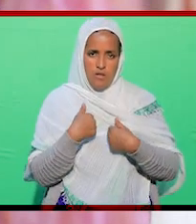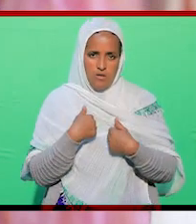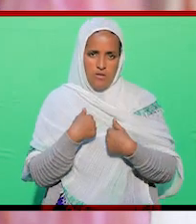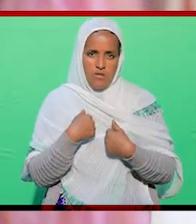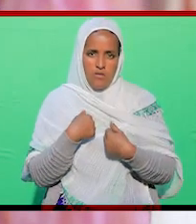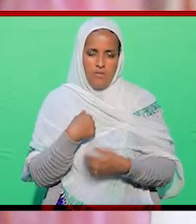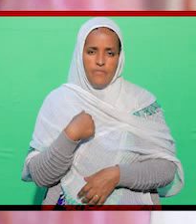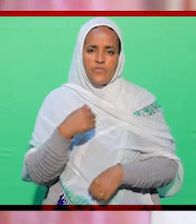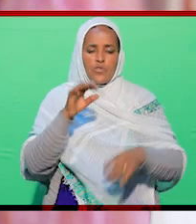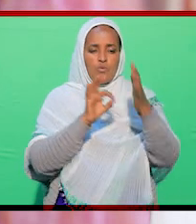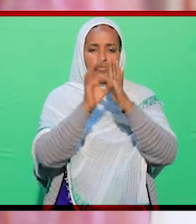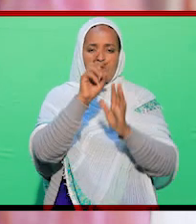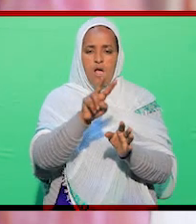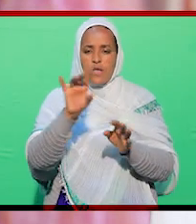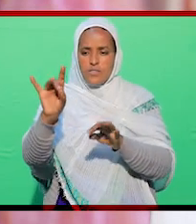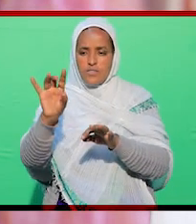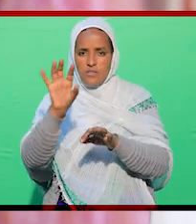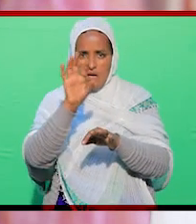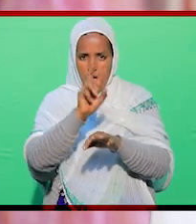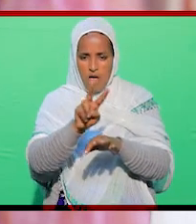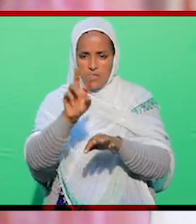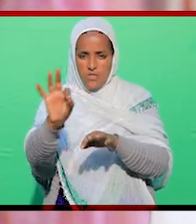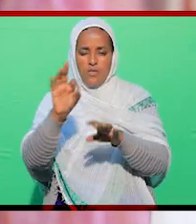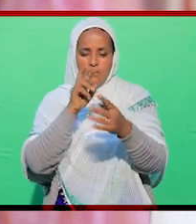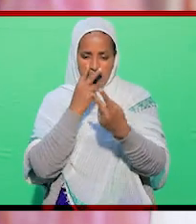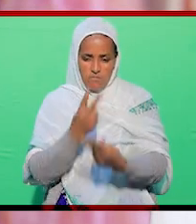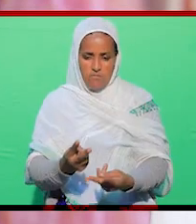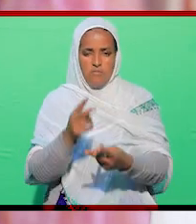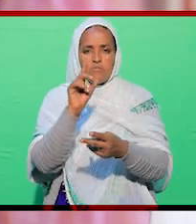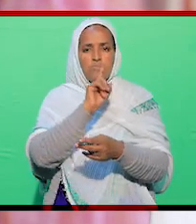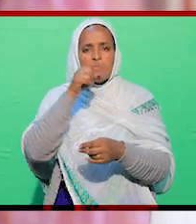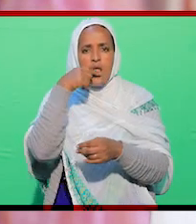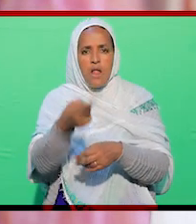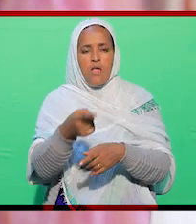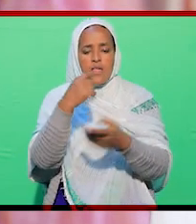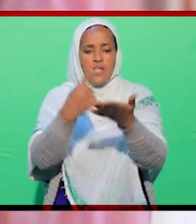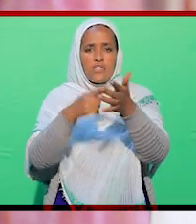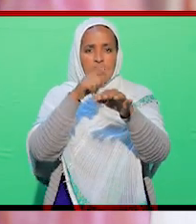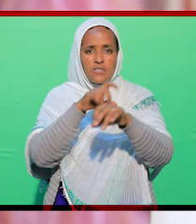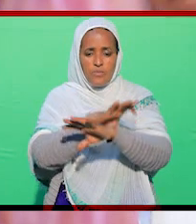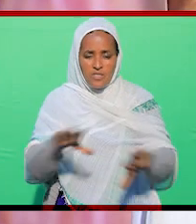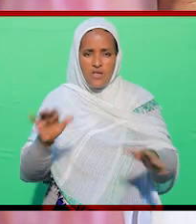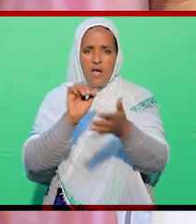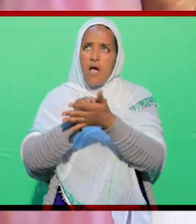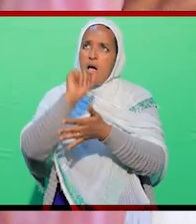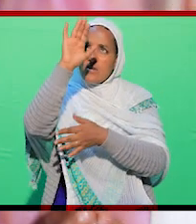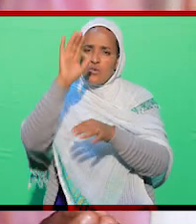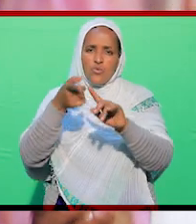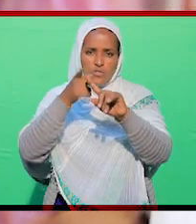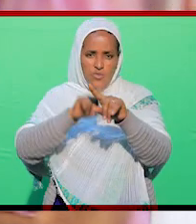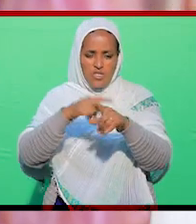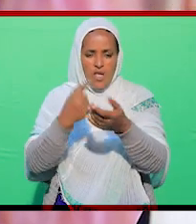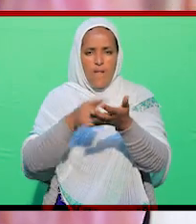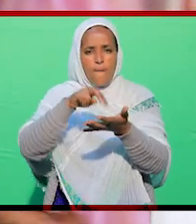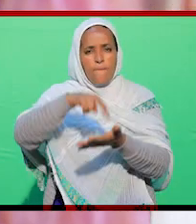በምዕራፍ 13 ላይ ይህንን አስቀምጦታል። ቁጥር 29 ስንመለከተው ማለት ነው ምንድን ነው ያለው? ያን